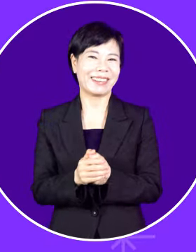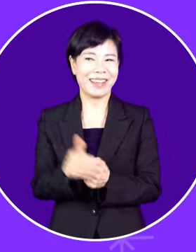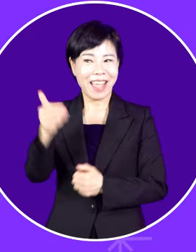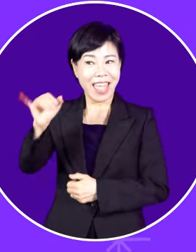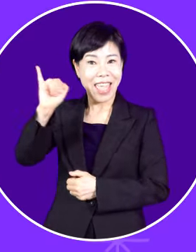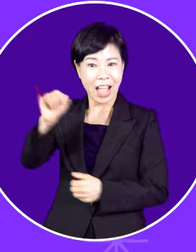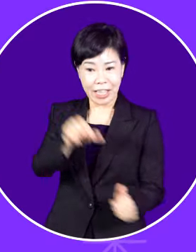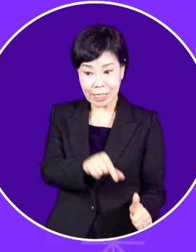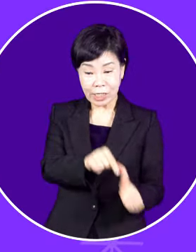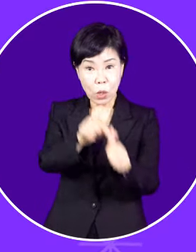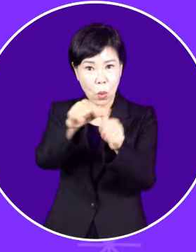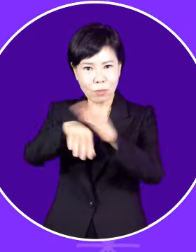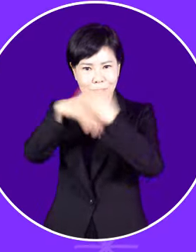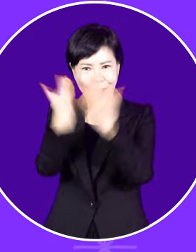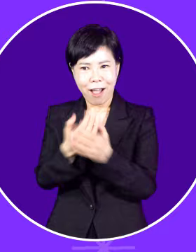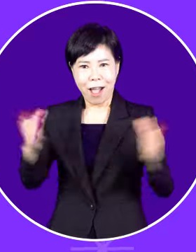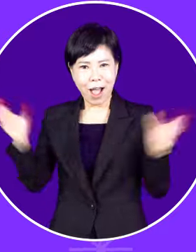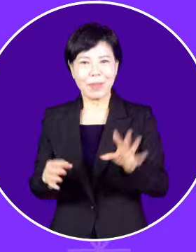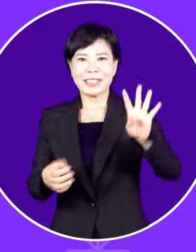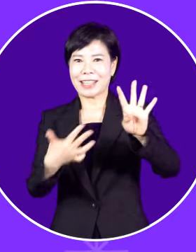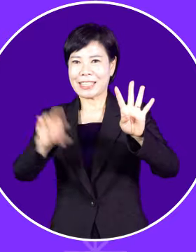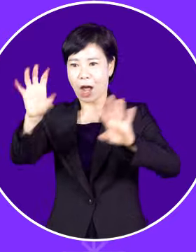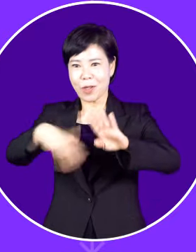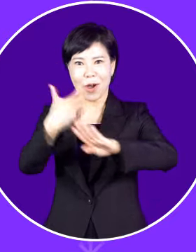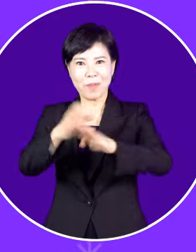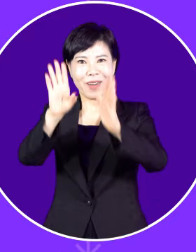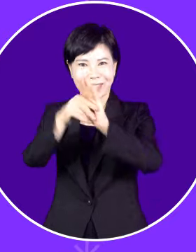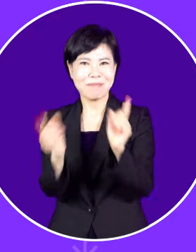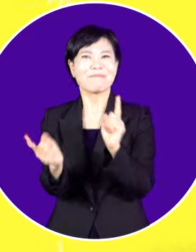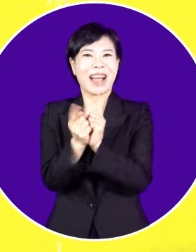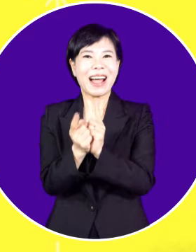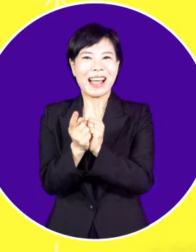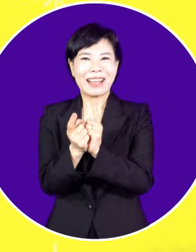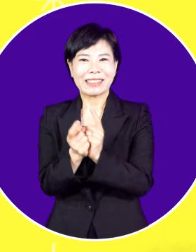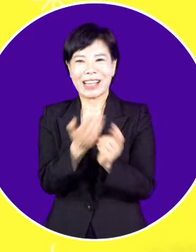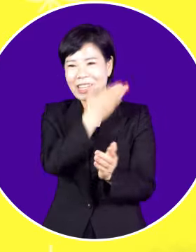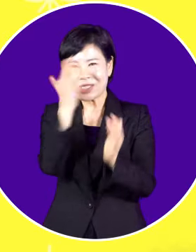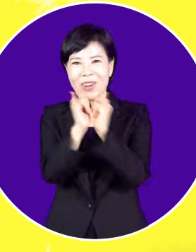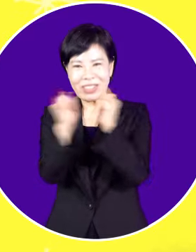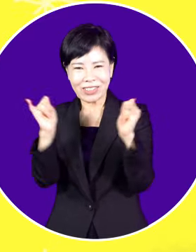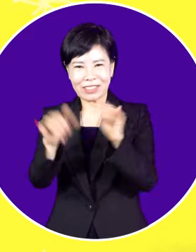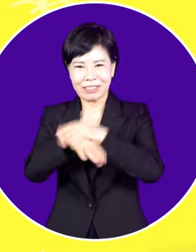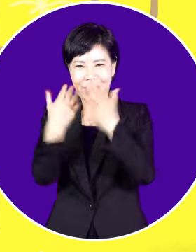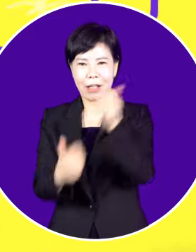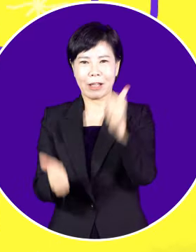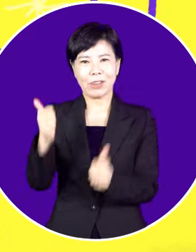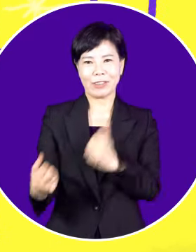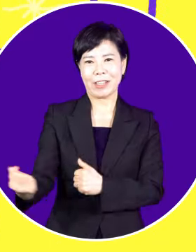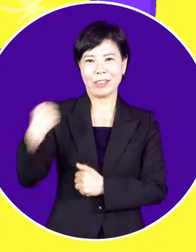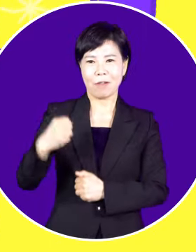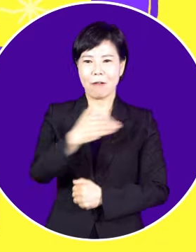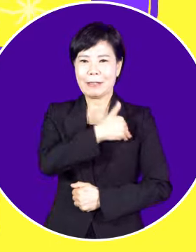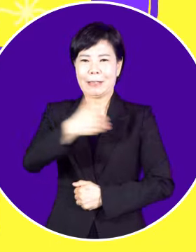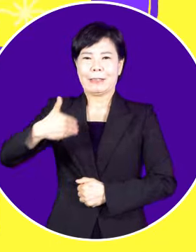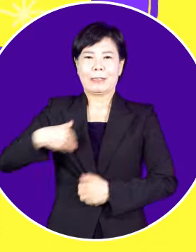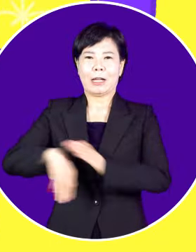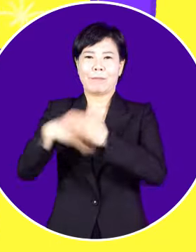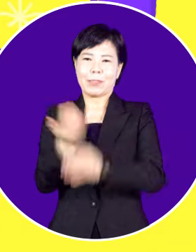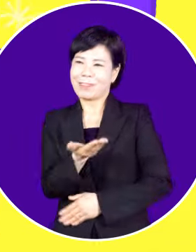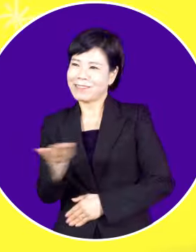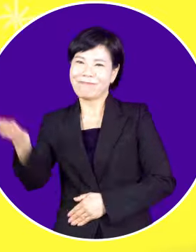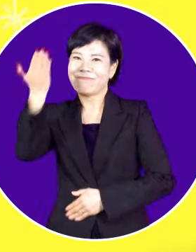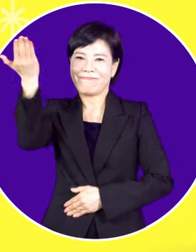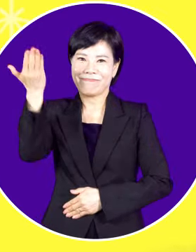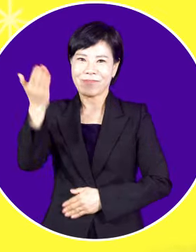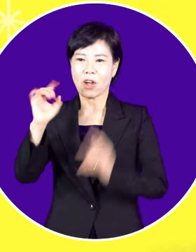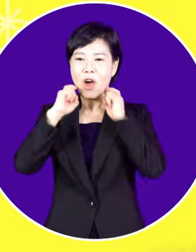있는데요. AI 채용까지 이뤄지는 4차 산업혁명 시대에 발맞춰 제주도 청년들의 경쟁력과 자신감을 업시킬 수